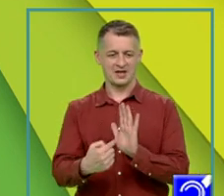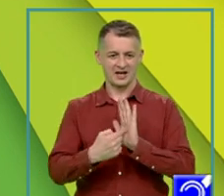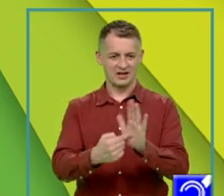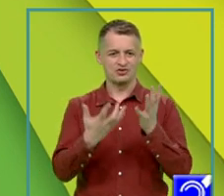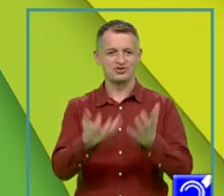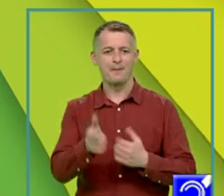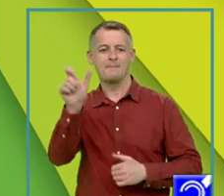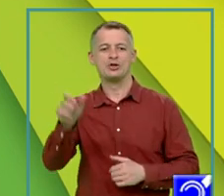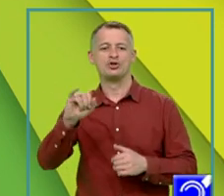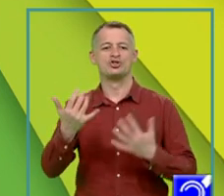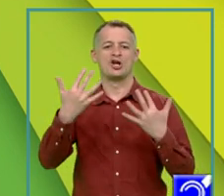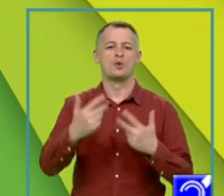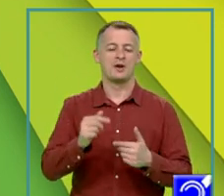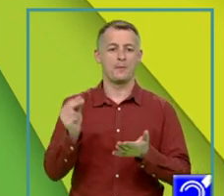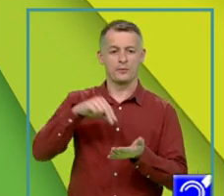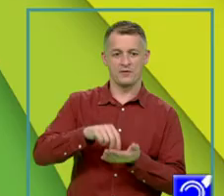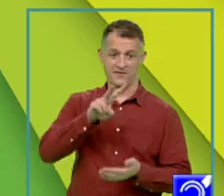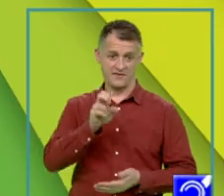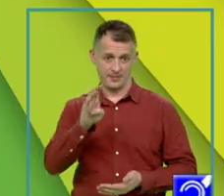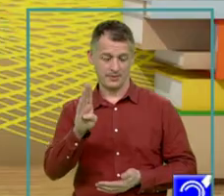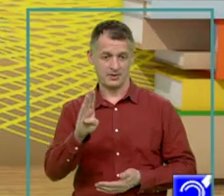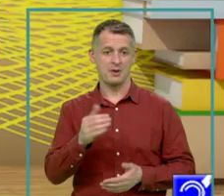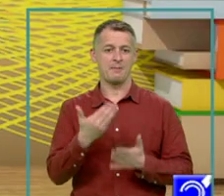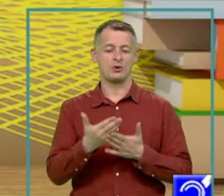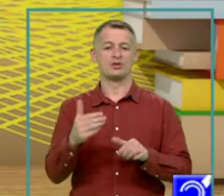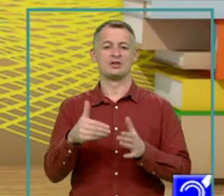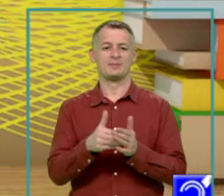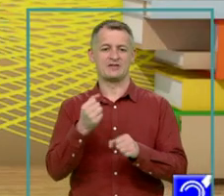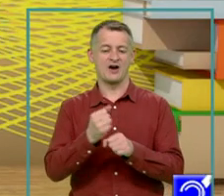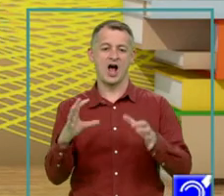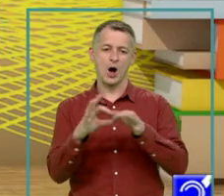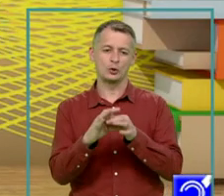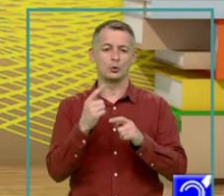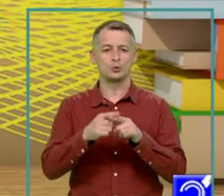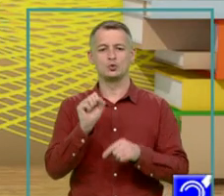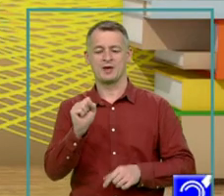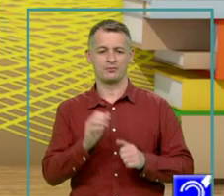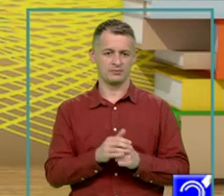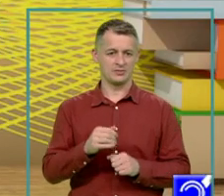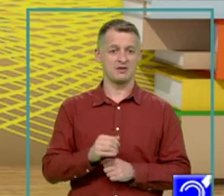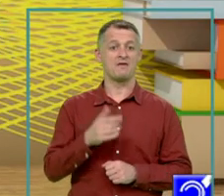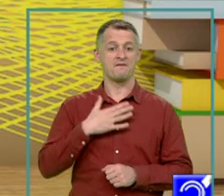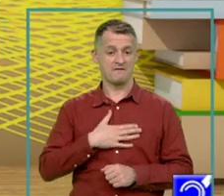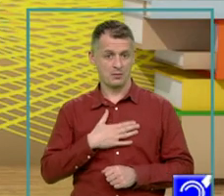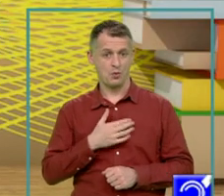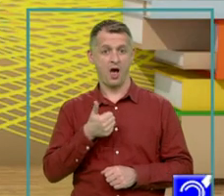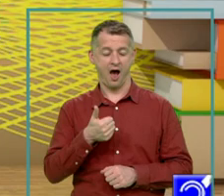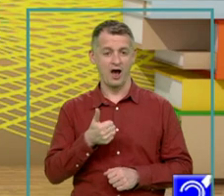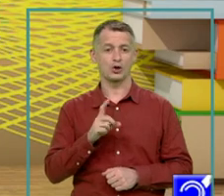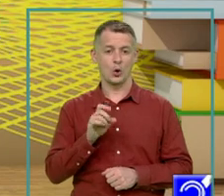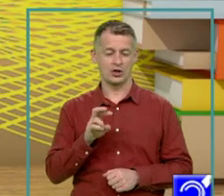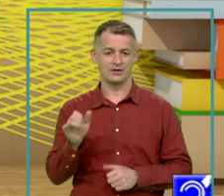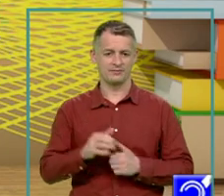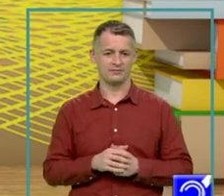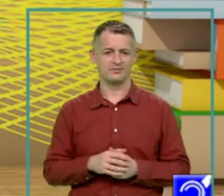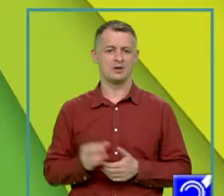persoană și la ce număr să pun verbul pentru că trebuie să fac Oricum acordul cu subiectul Așadar verbul a dori pus la condițional optativ prezent